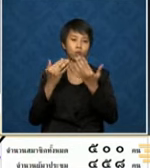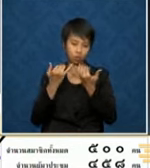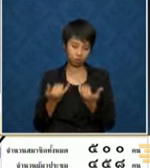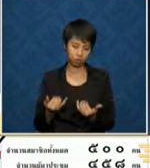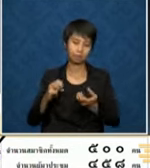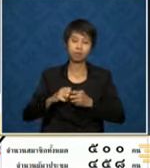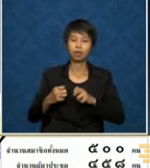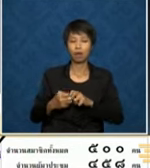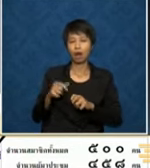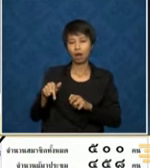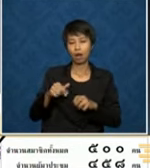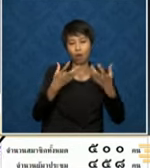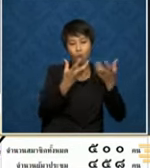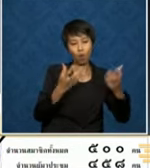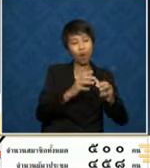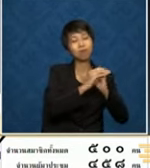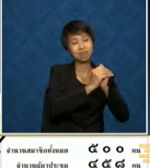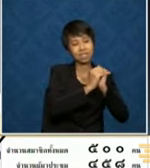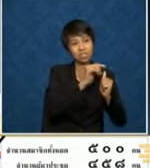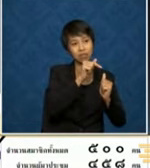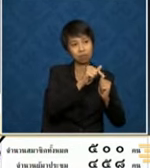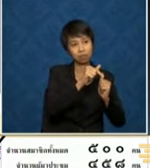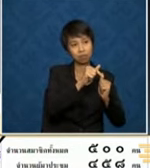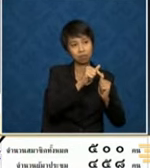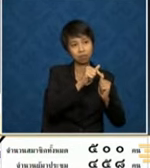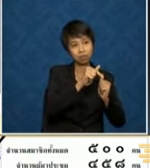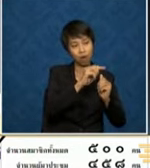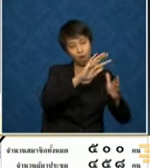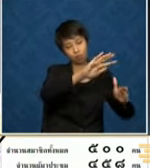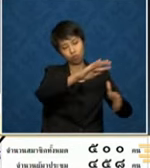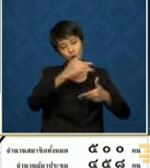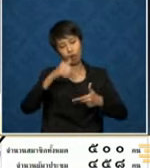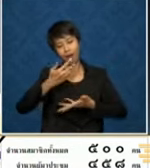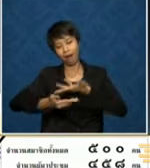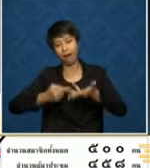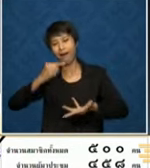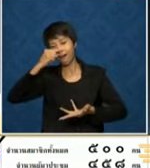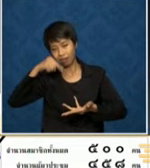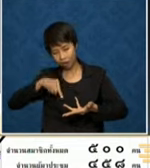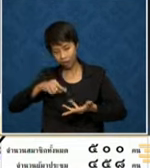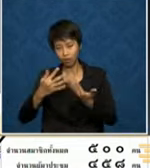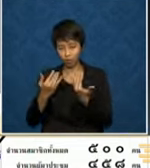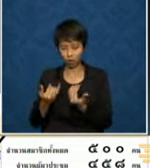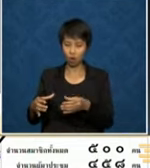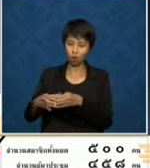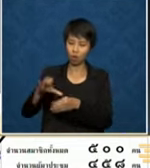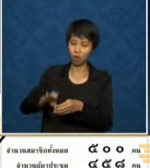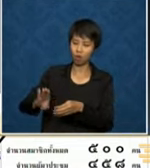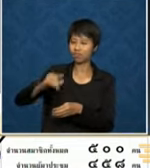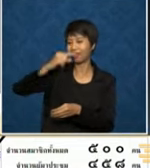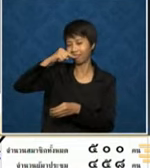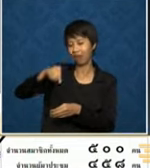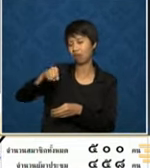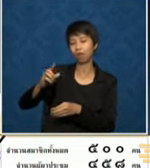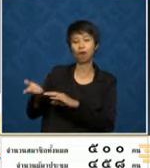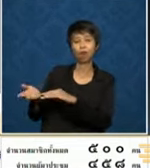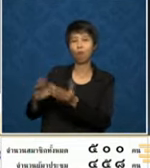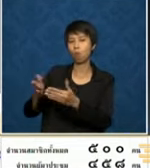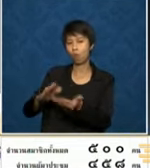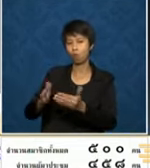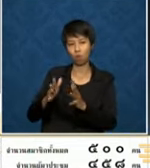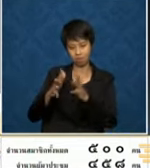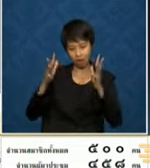าเรื่องของสินค้าจีนเข้ามาตีตลาดแอร์ไทยนะคะจนทำให้ซัพพลายเออร์ SME เนี่ยเจ๊งระนาวนะคะแล้วก็สุดท้าย